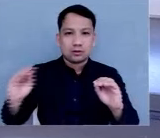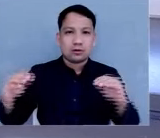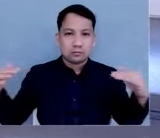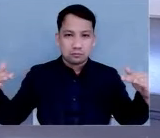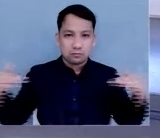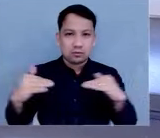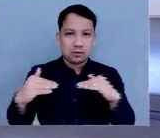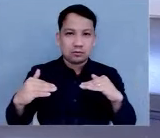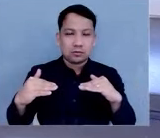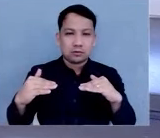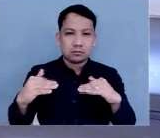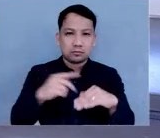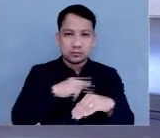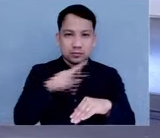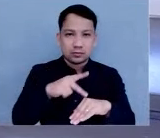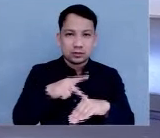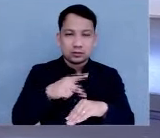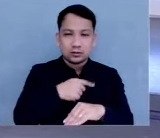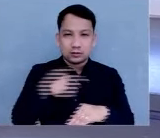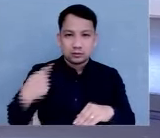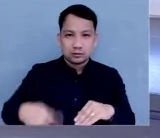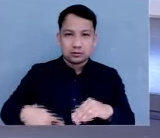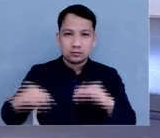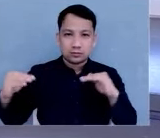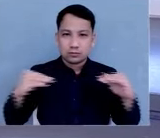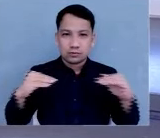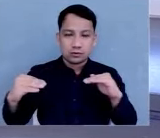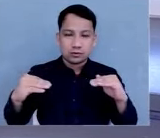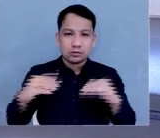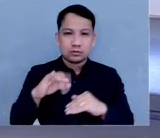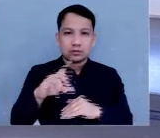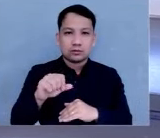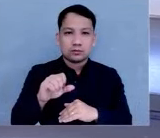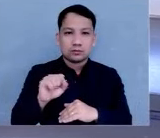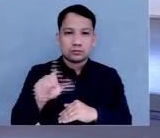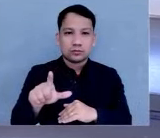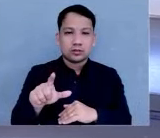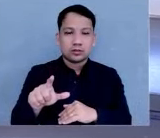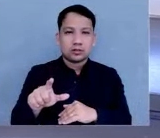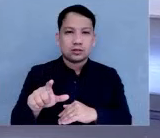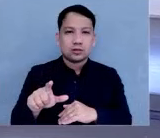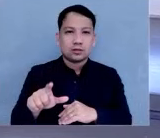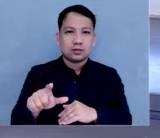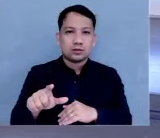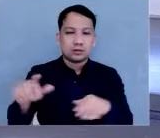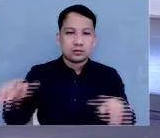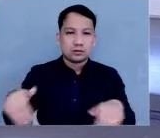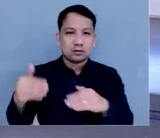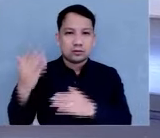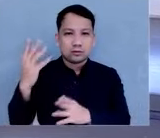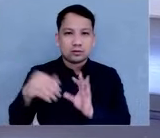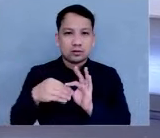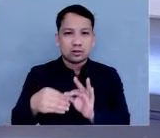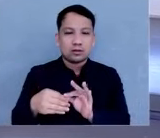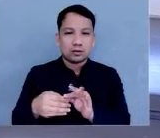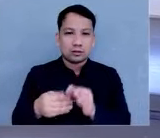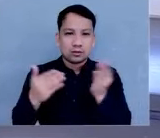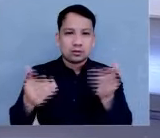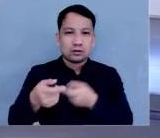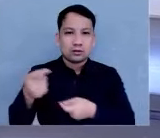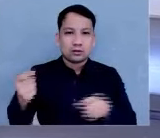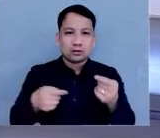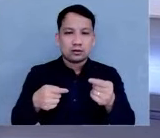ang Pilipinas at China para magmatigasan sa Scarborough Shoal. Habang may standoff sa Scarborough, sinabayan yan ng China ng